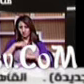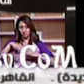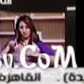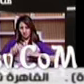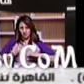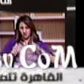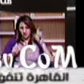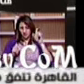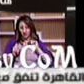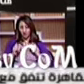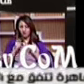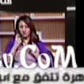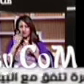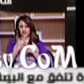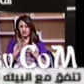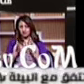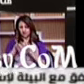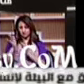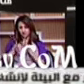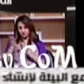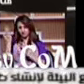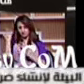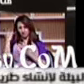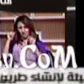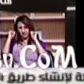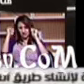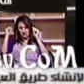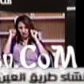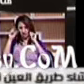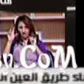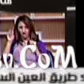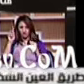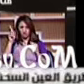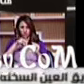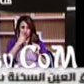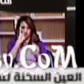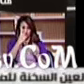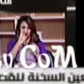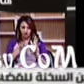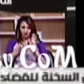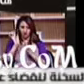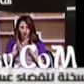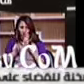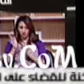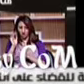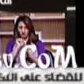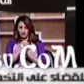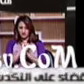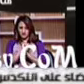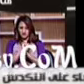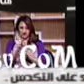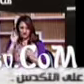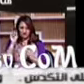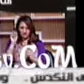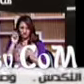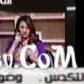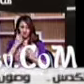المستانف قضيه الهروب من وادي النطرون ودي تم نظر الدعوه وا القاضي